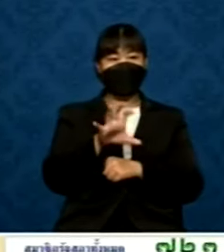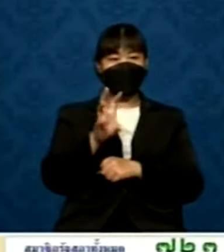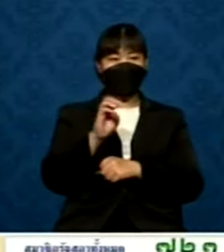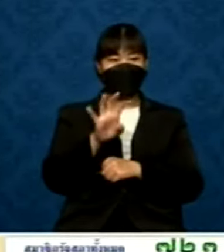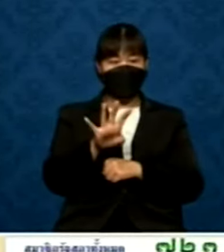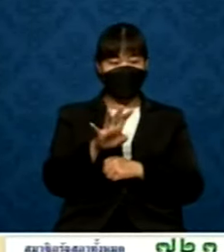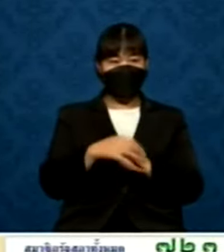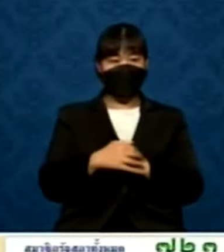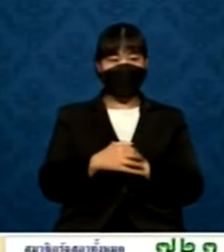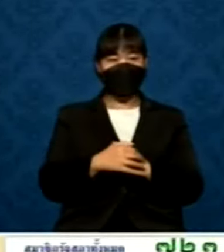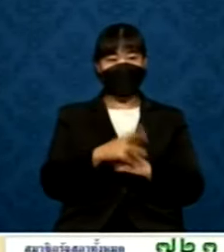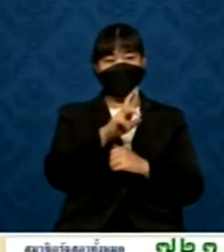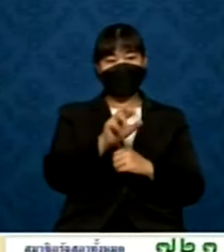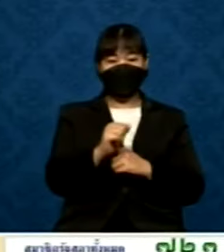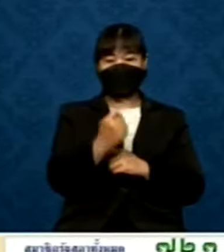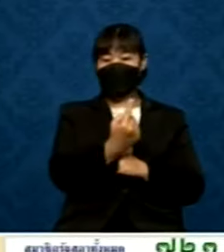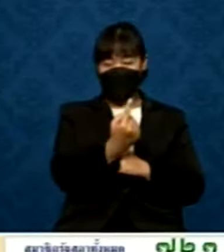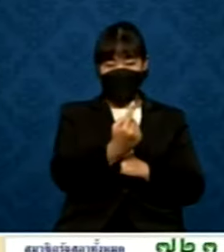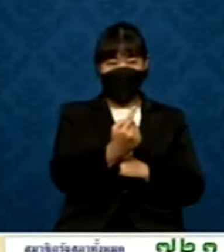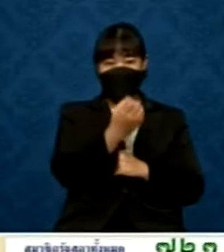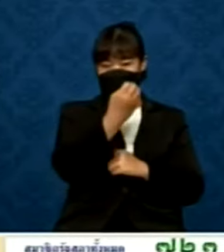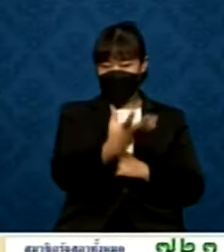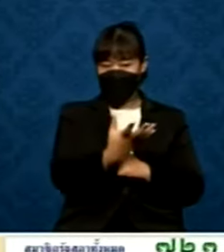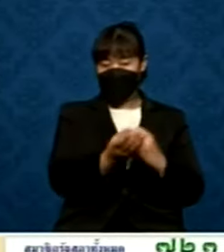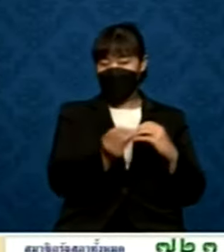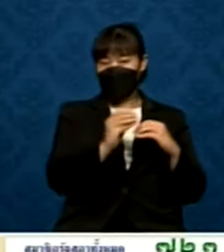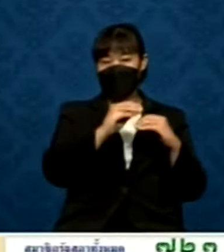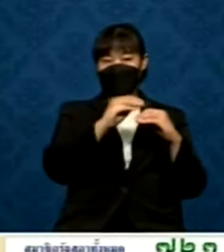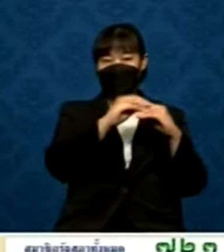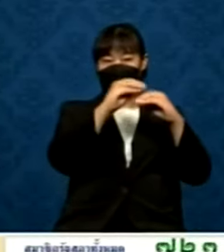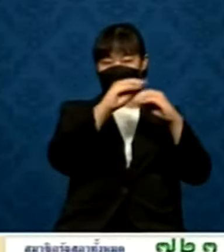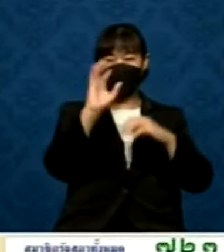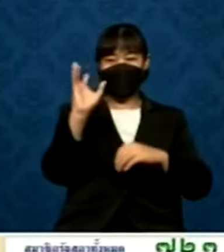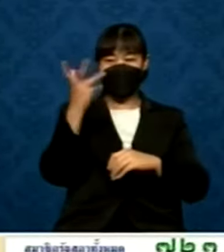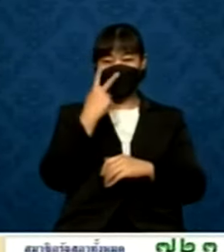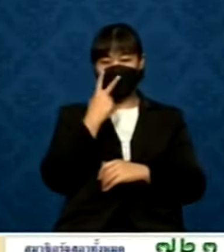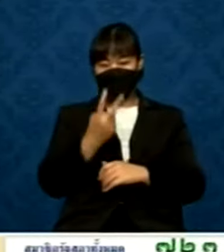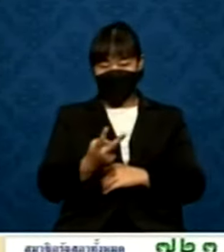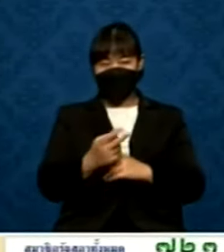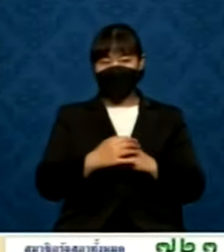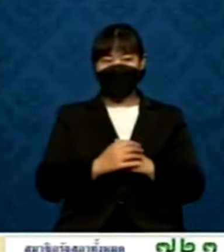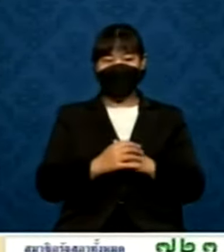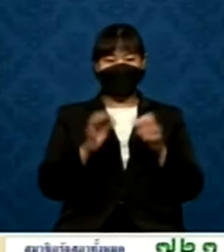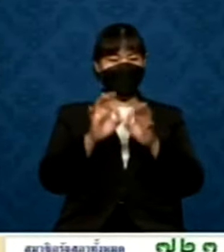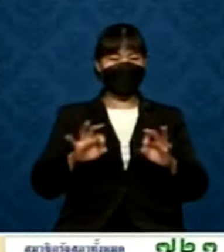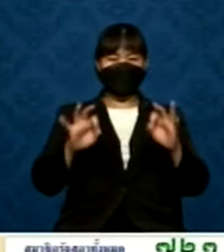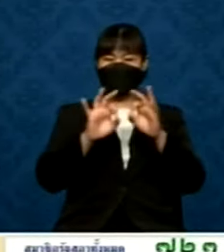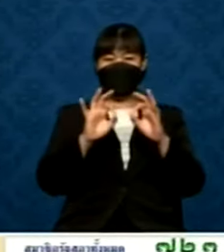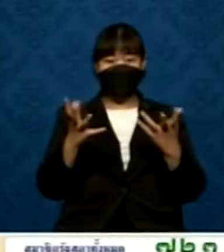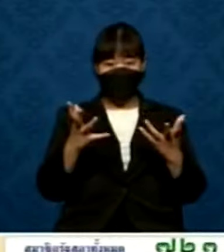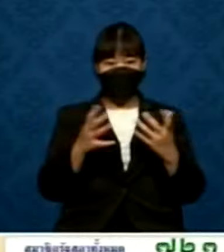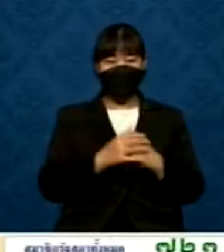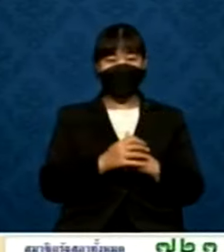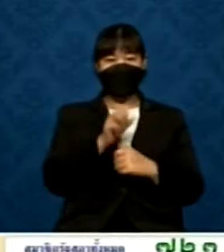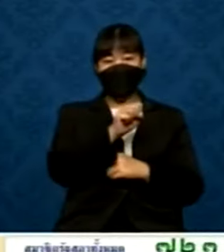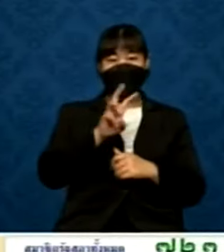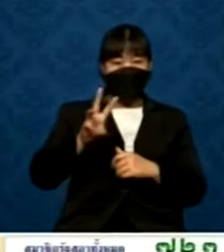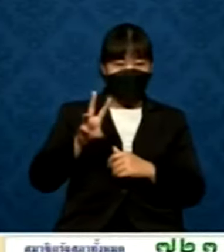มีมากกว่าแล้วนั่นแสดงให้เห็นว่าทิศทางแนวโน้มของโลกเขาเล็งเห็นถึงความไม่จำเป็นของการคงไว้ซึ่งวุฒิสภามากยิ่